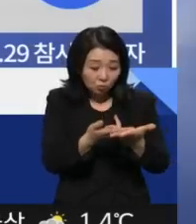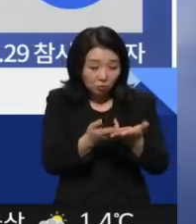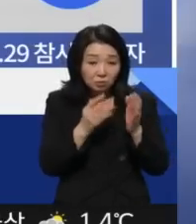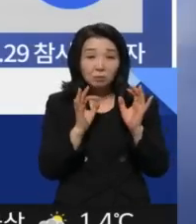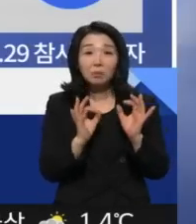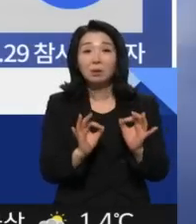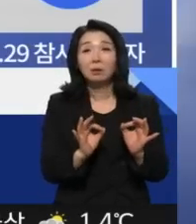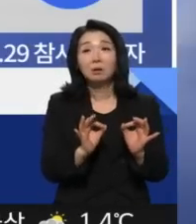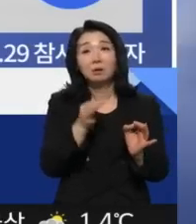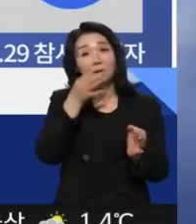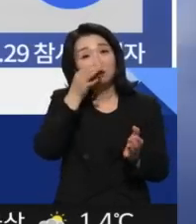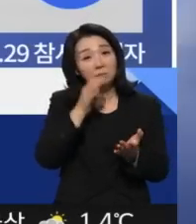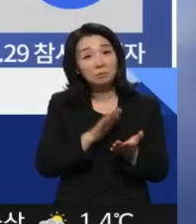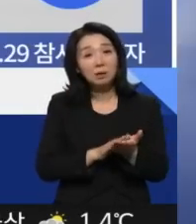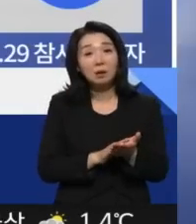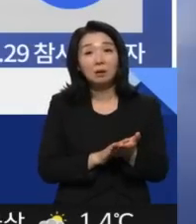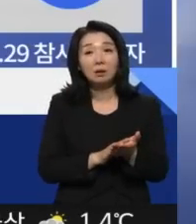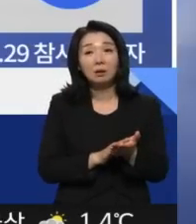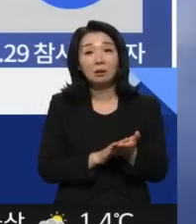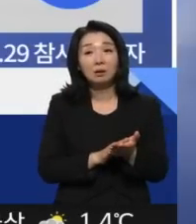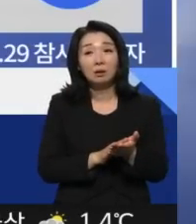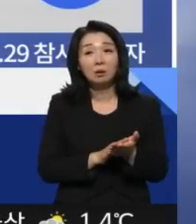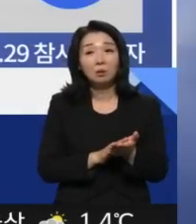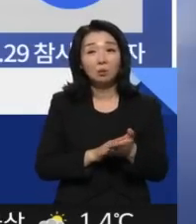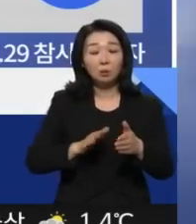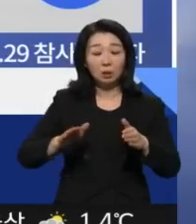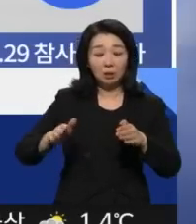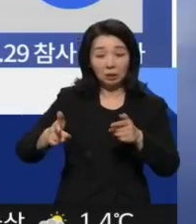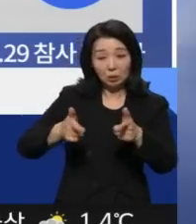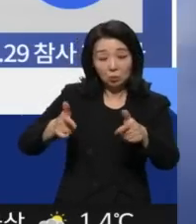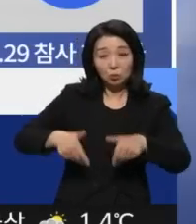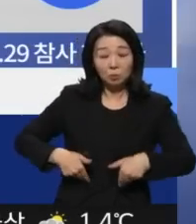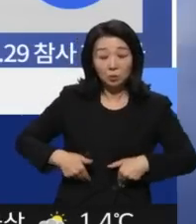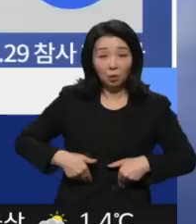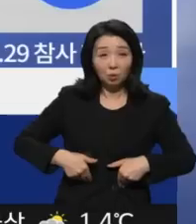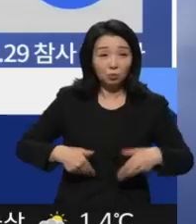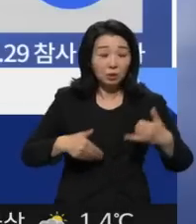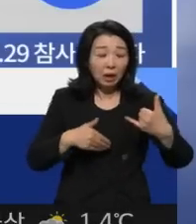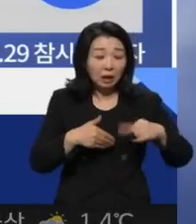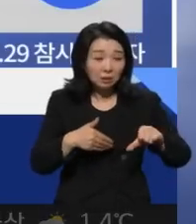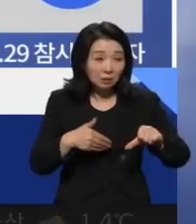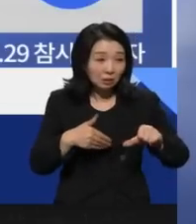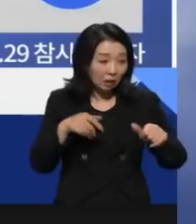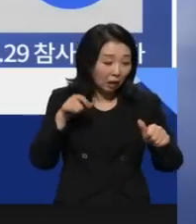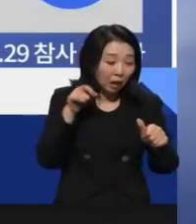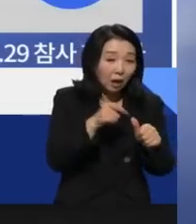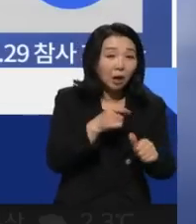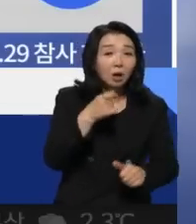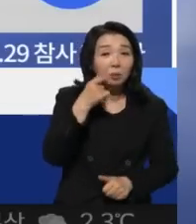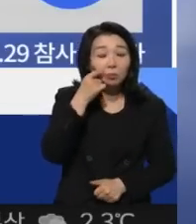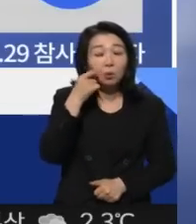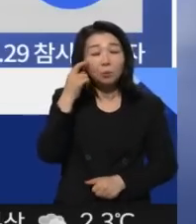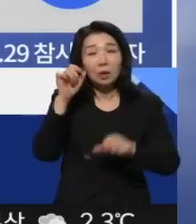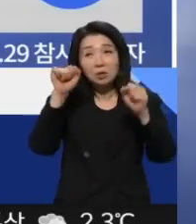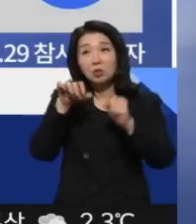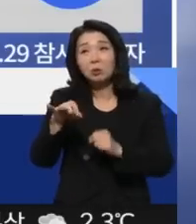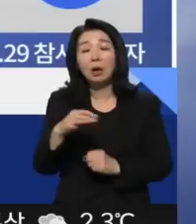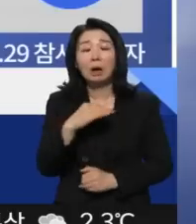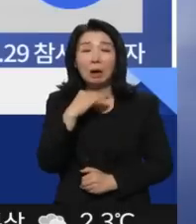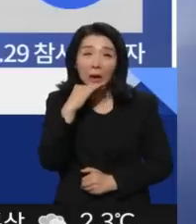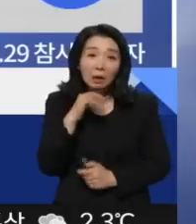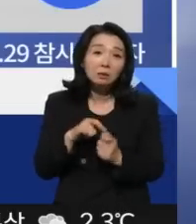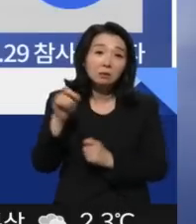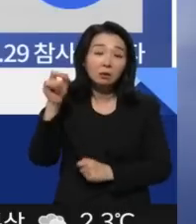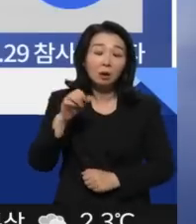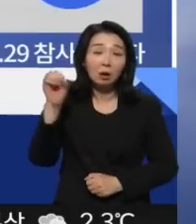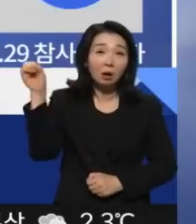봤었고 통제를 해야 했기 때문에 저희 아이한테 접근도 할 수가 없었어요. 체육관에 가서 한참 동안을 기다렸었는데 갑자기 이제